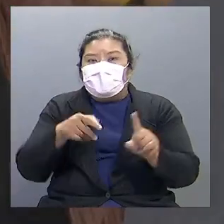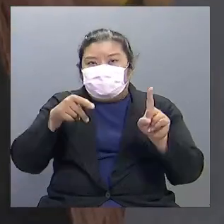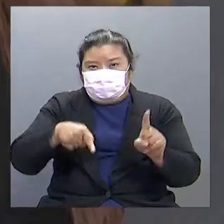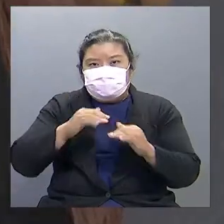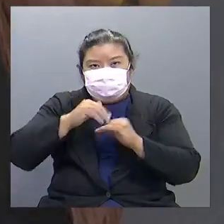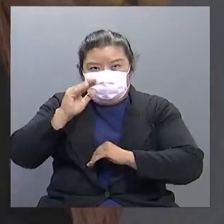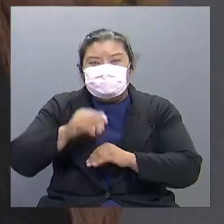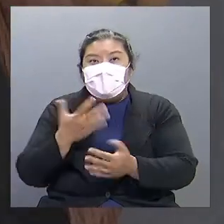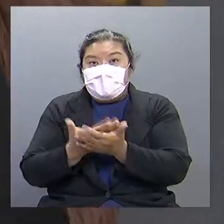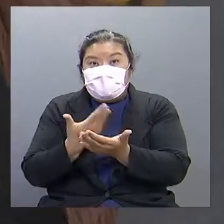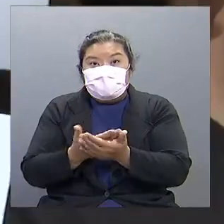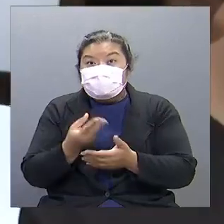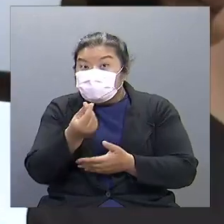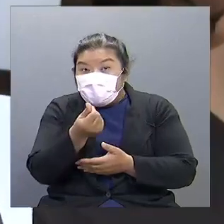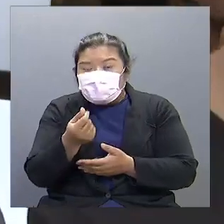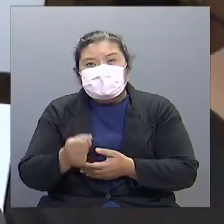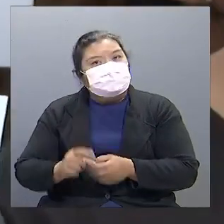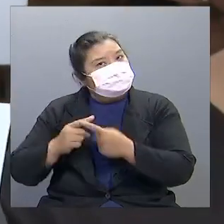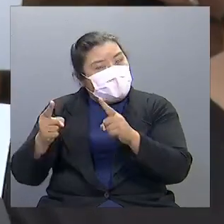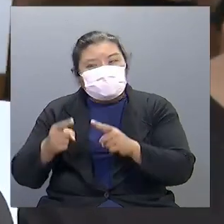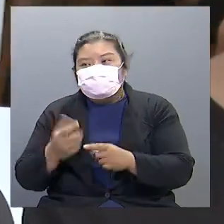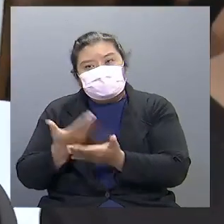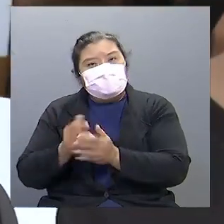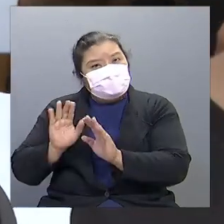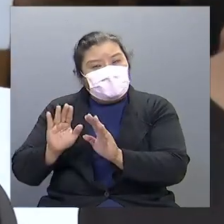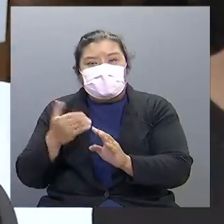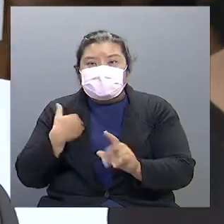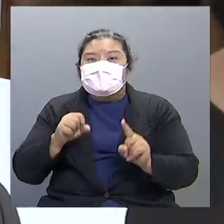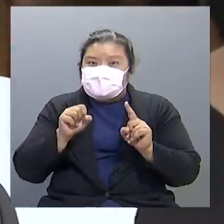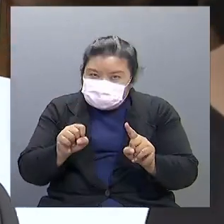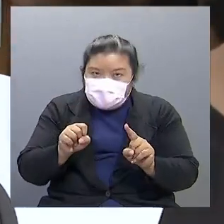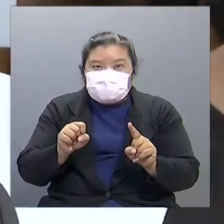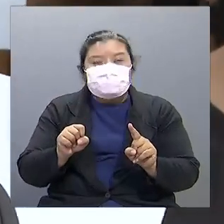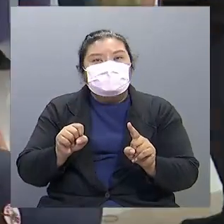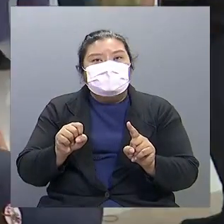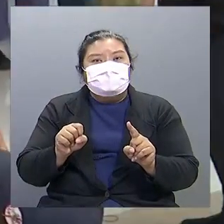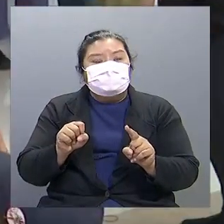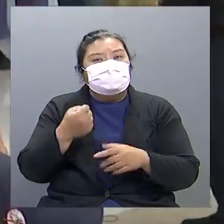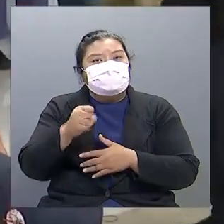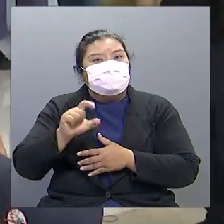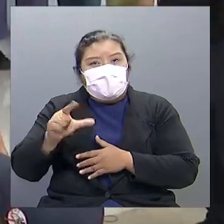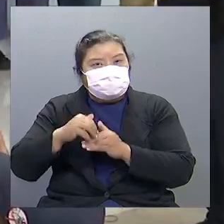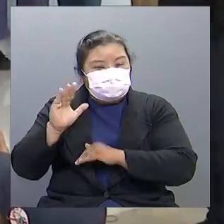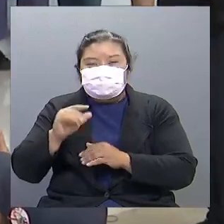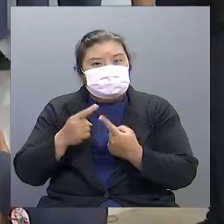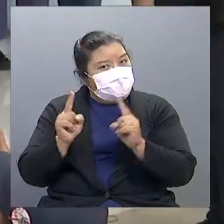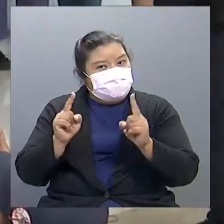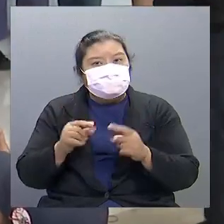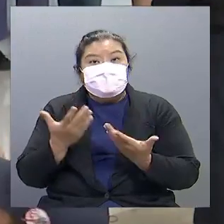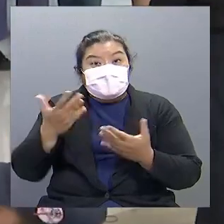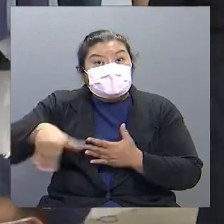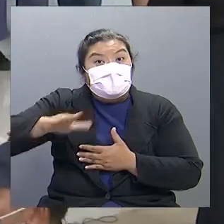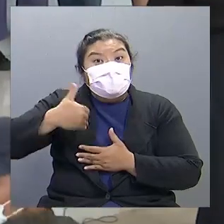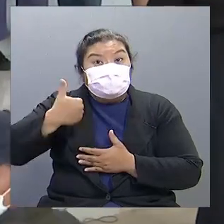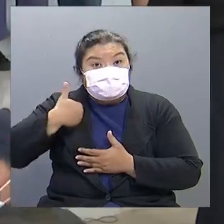ลงทุนแตกต่างกันไปตั้งแต่หลักแสนไปจนถึงหลายสิบล้านบาทผู้เสียหายหลายคนบอกว่าแจ้งความดำเนินคดี